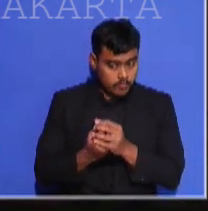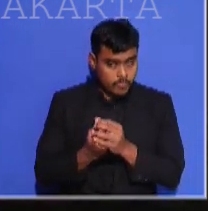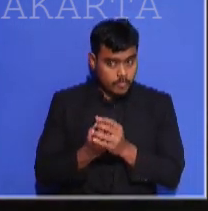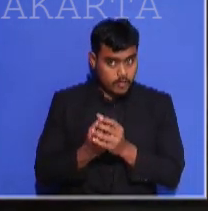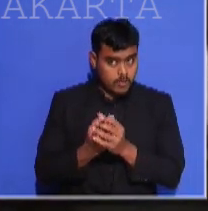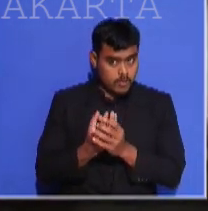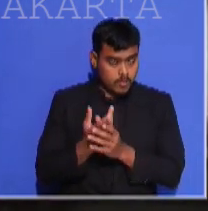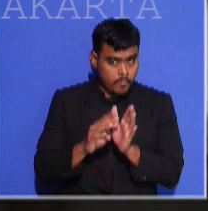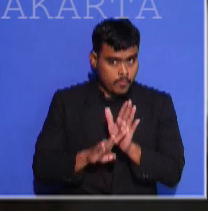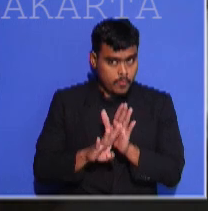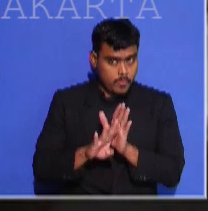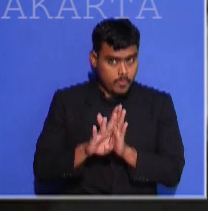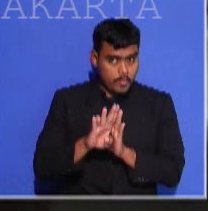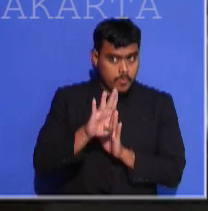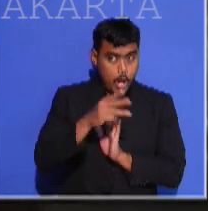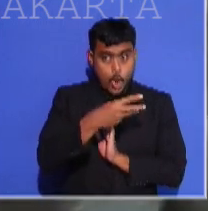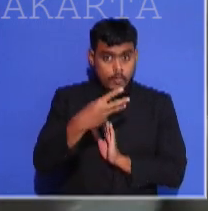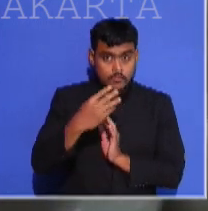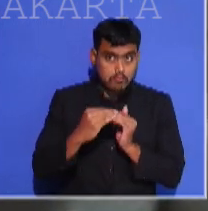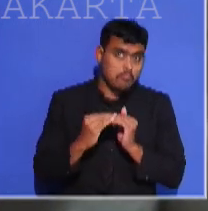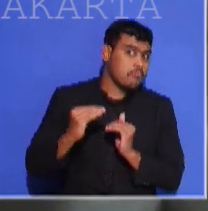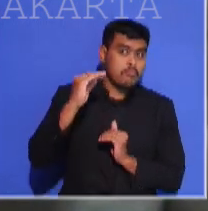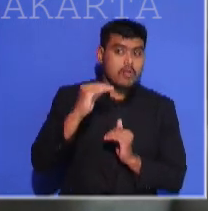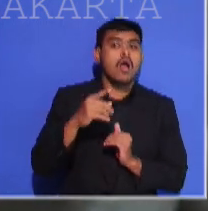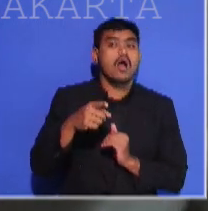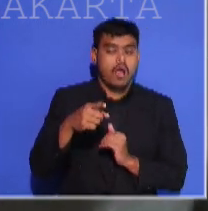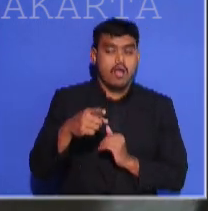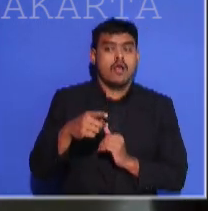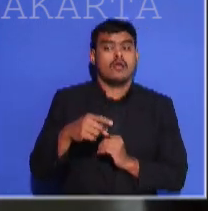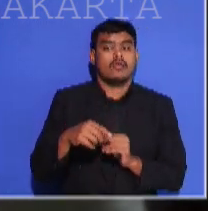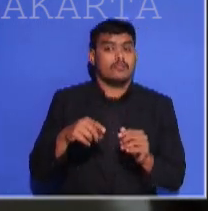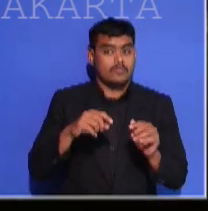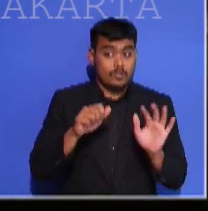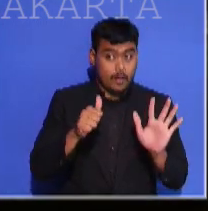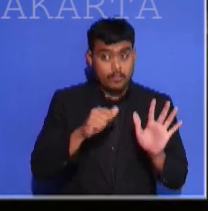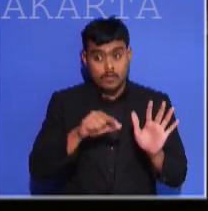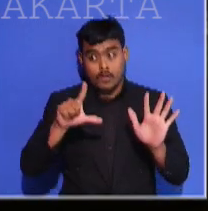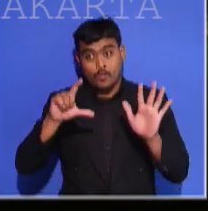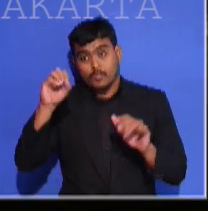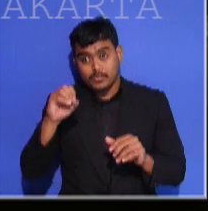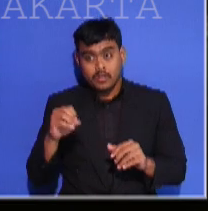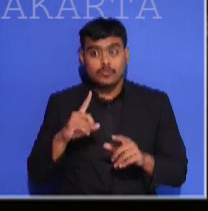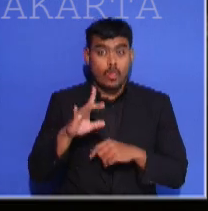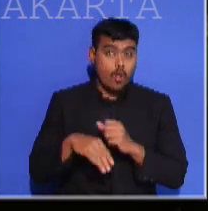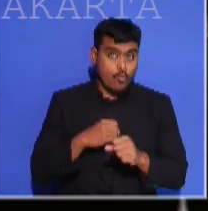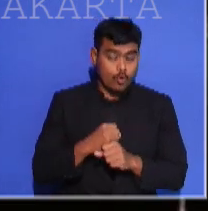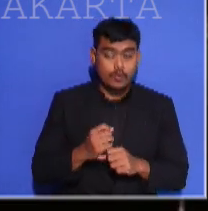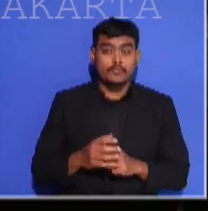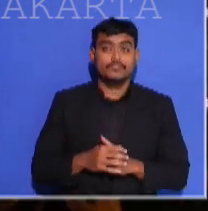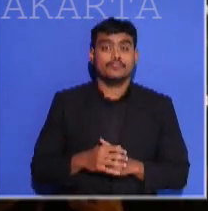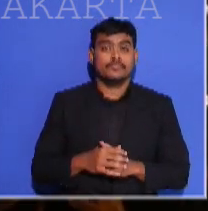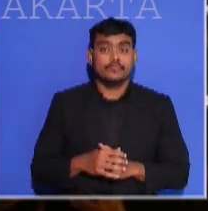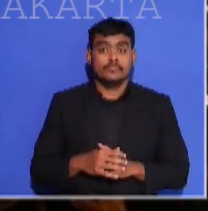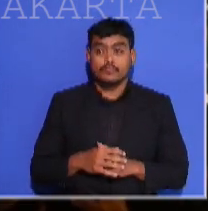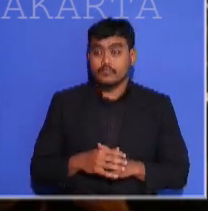menjadi negara berpendapatan tinggi. Indonesia perlu tumbuh 6-7% per tahun untuk keluar dari negara berpendapatan